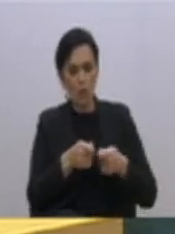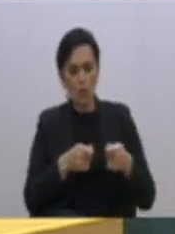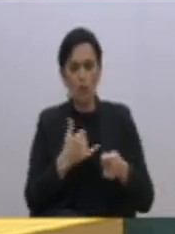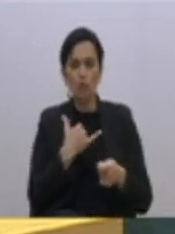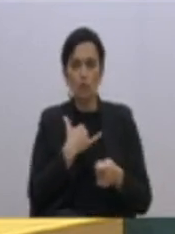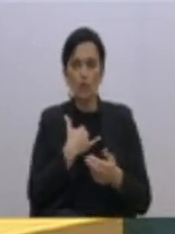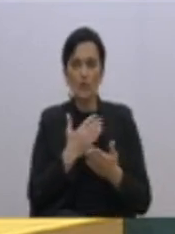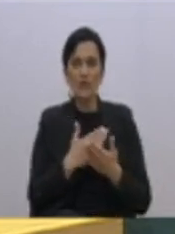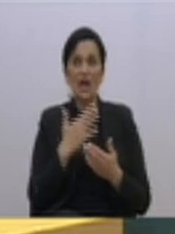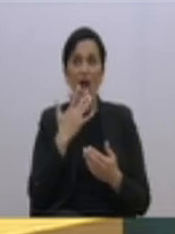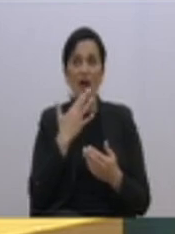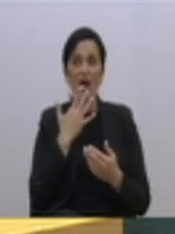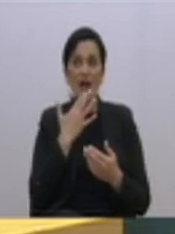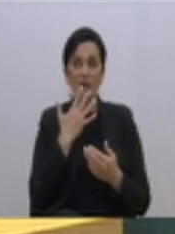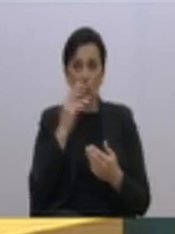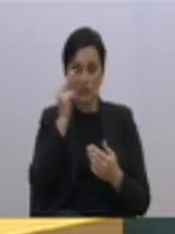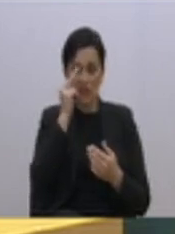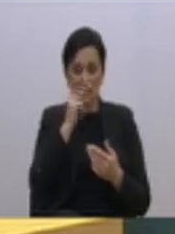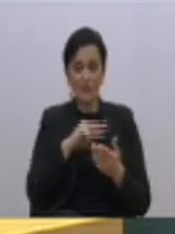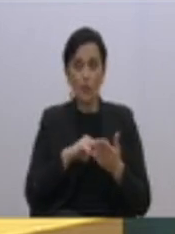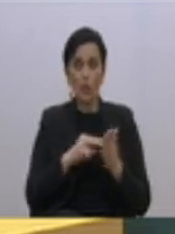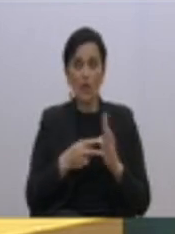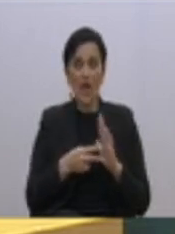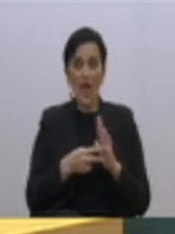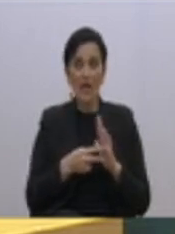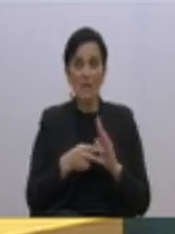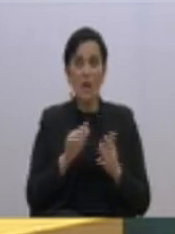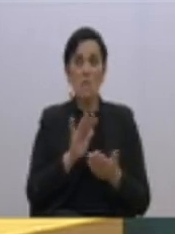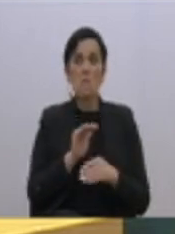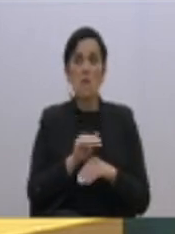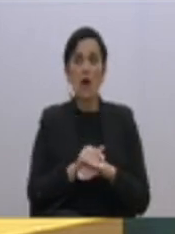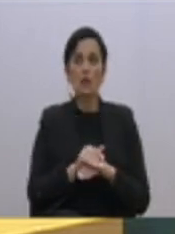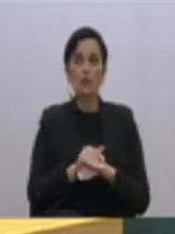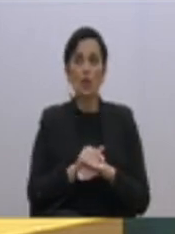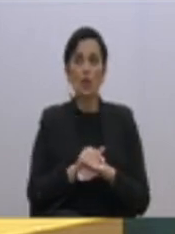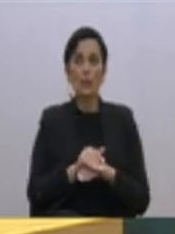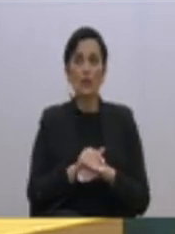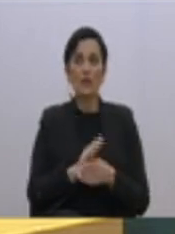გვაქვს ეროვნული სასწავლო გეგმა, რომელიც ფაქტობრივად არის